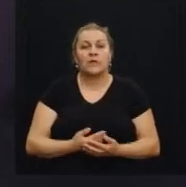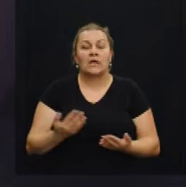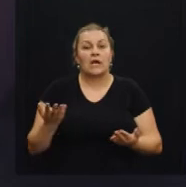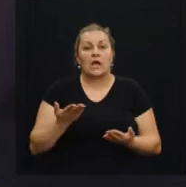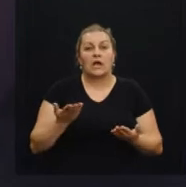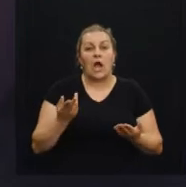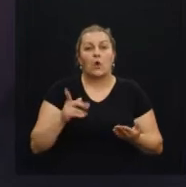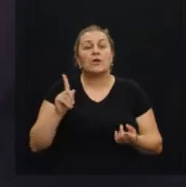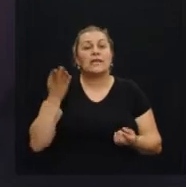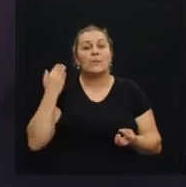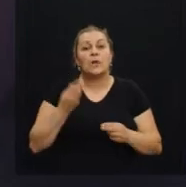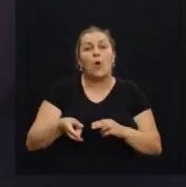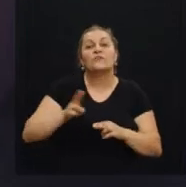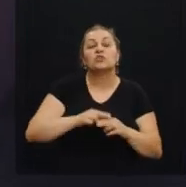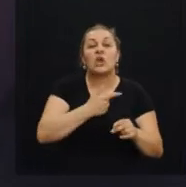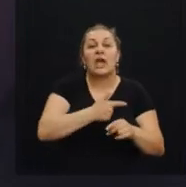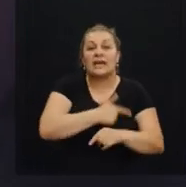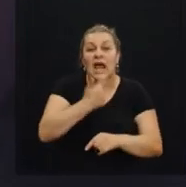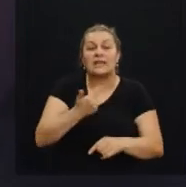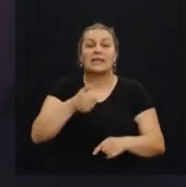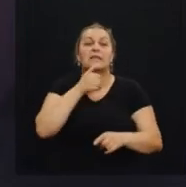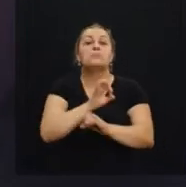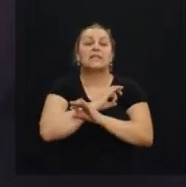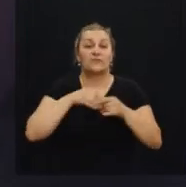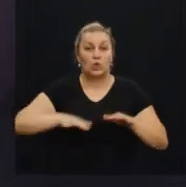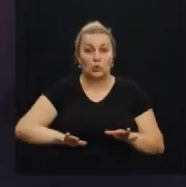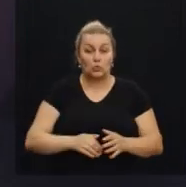nije bilo više ranjeni, mrtvi ljudi